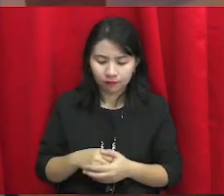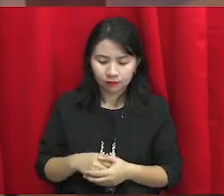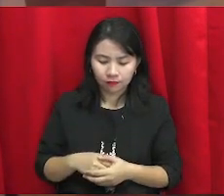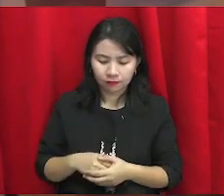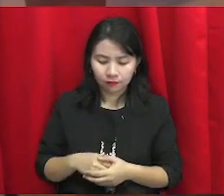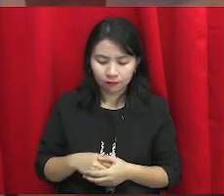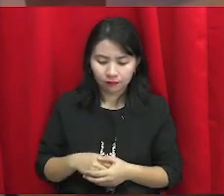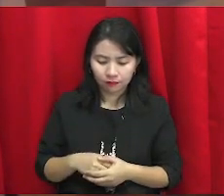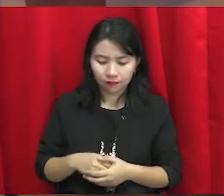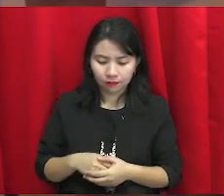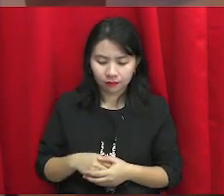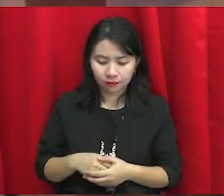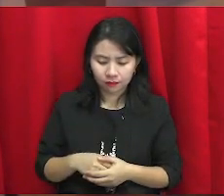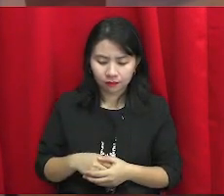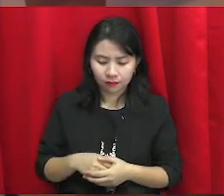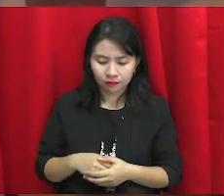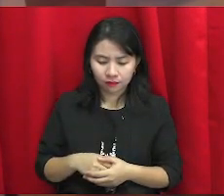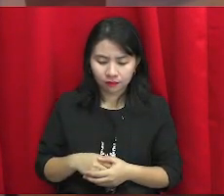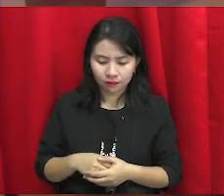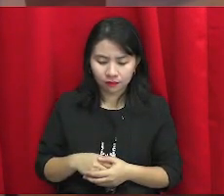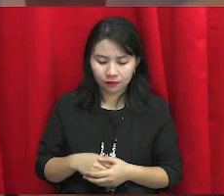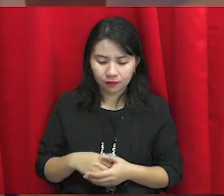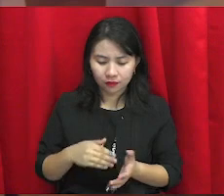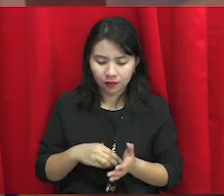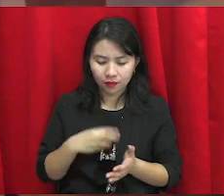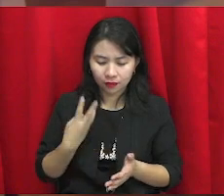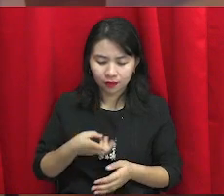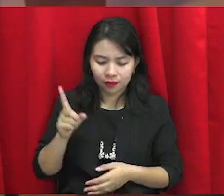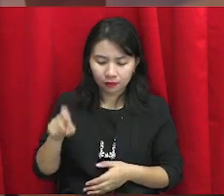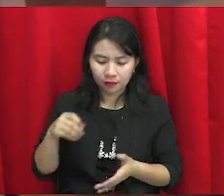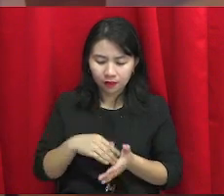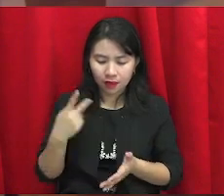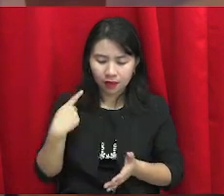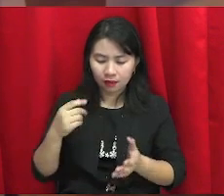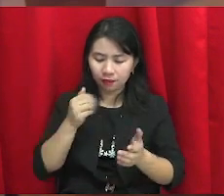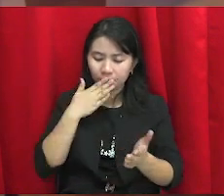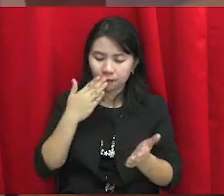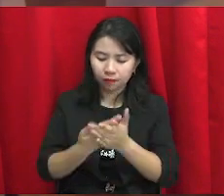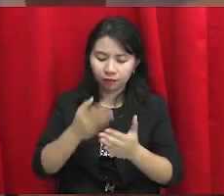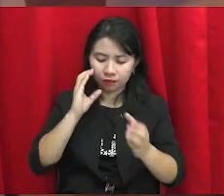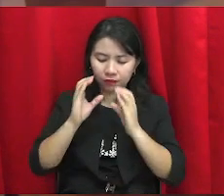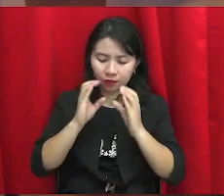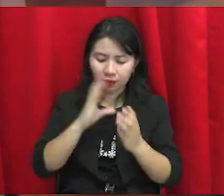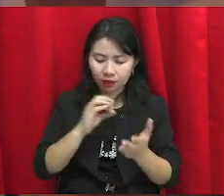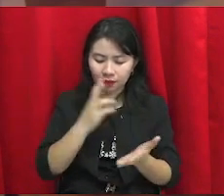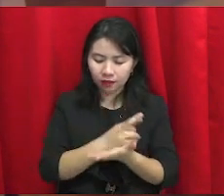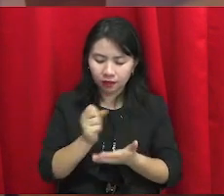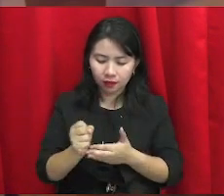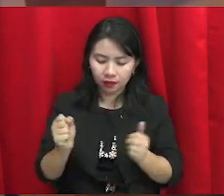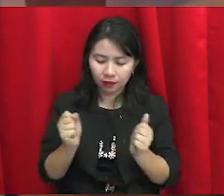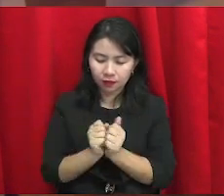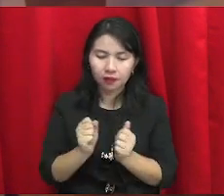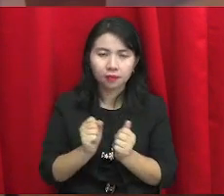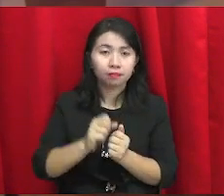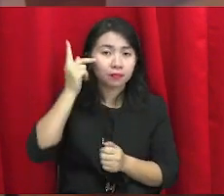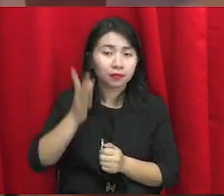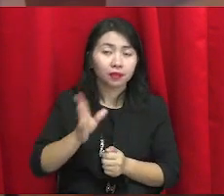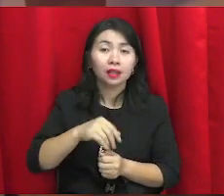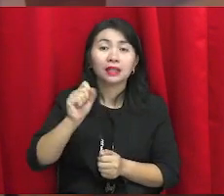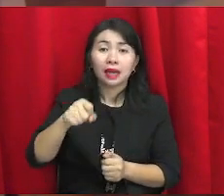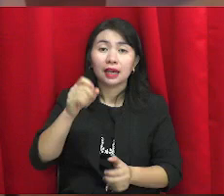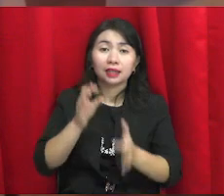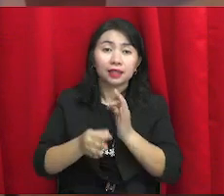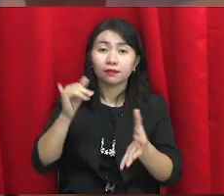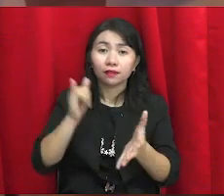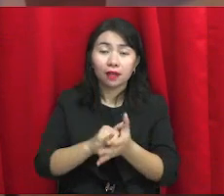communication natin maliban sa Diyos, magkaroon din tayo ng maayos na communication at relationship sa ating pastor. At kung ang pastorong ito, ang